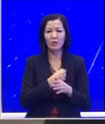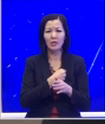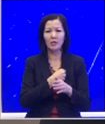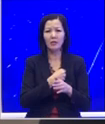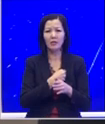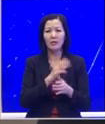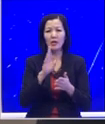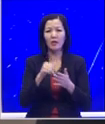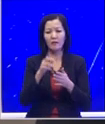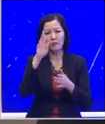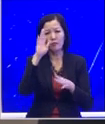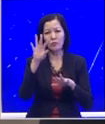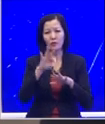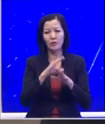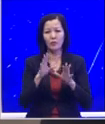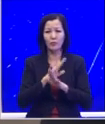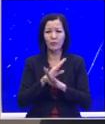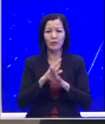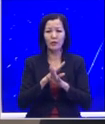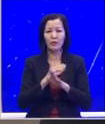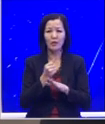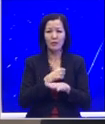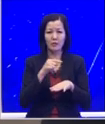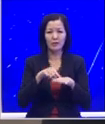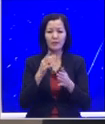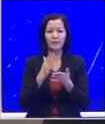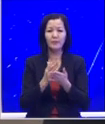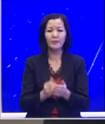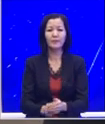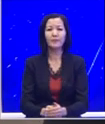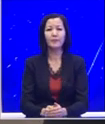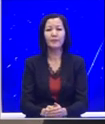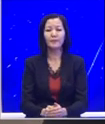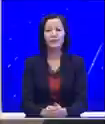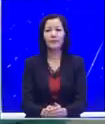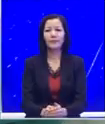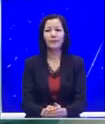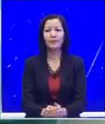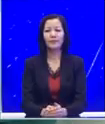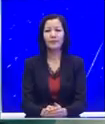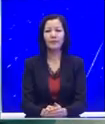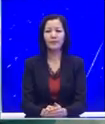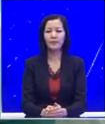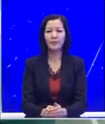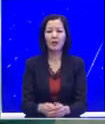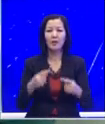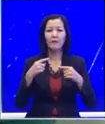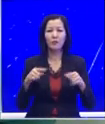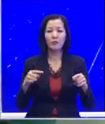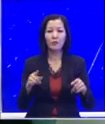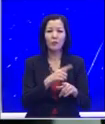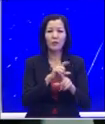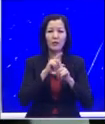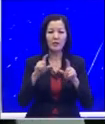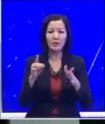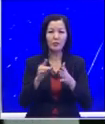покинул глава семьи Абай. Мы скорбим и выражаем глубокие соболезнования. В другую больницу скорой